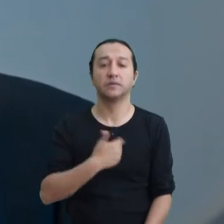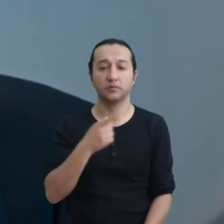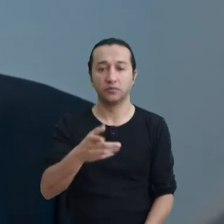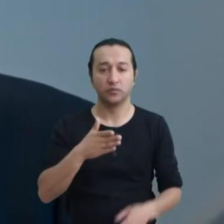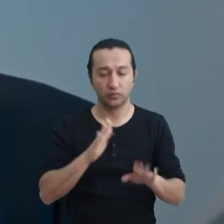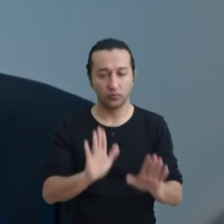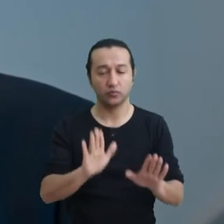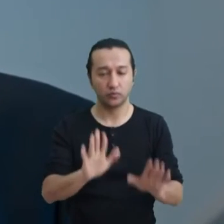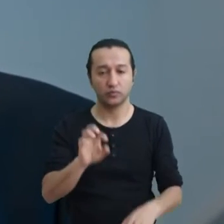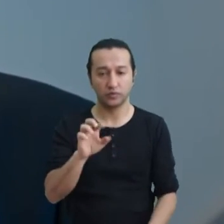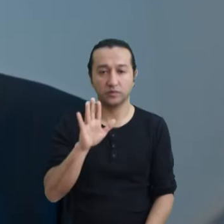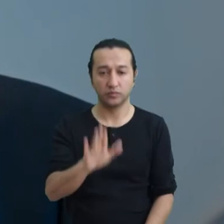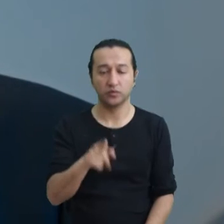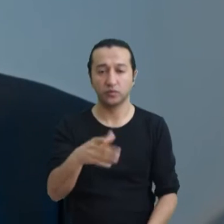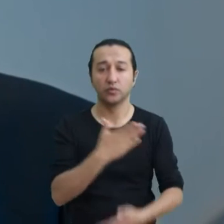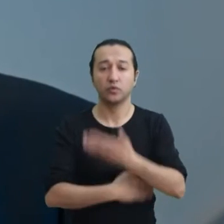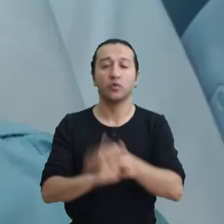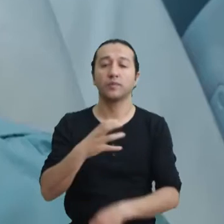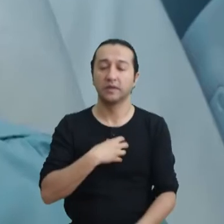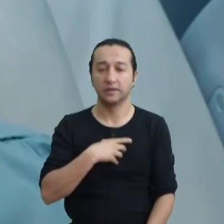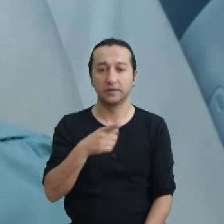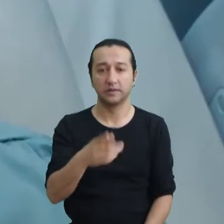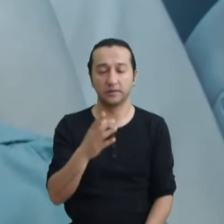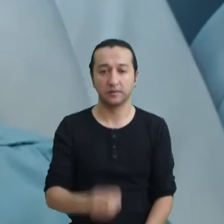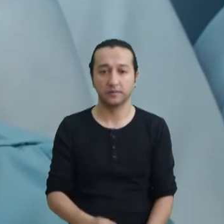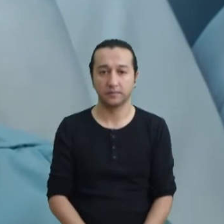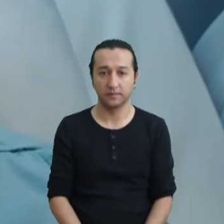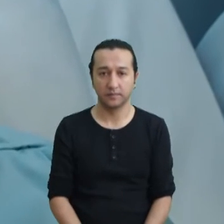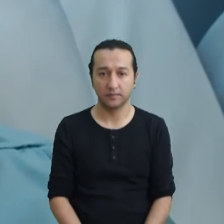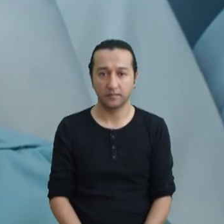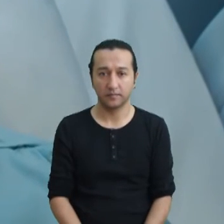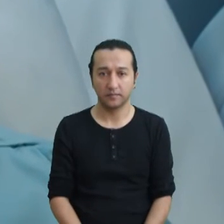Dur Pusat'ım dur. Yorma kendini.